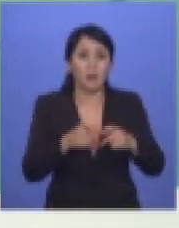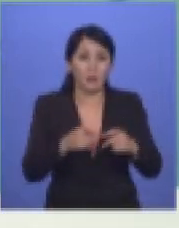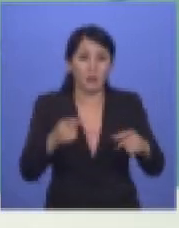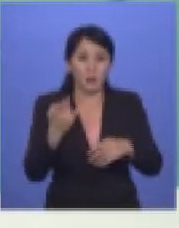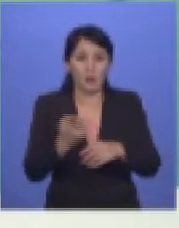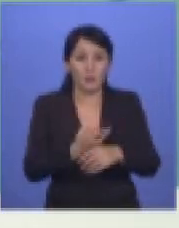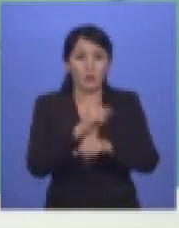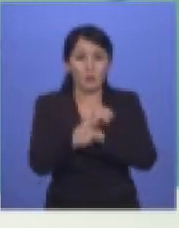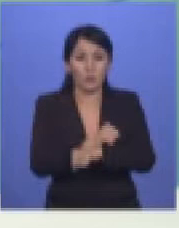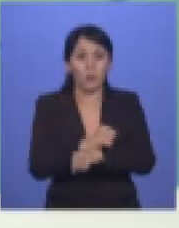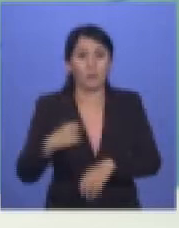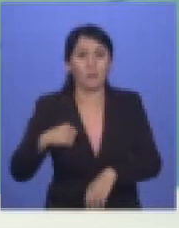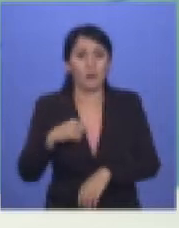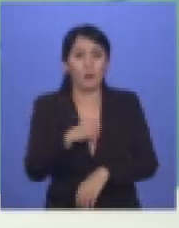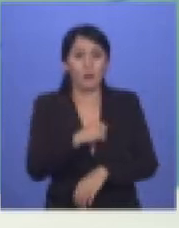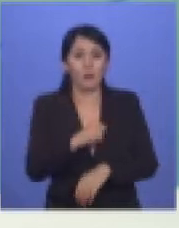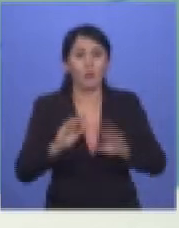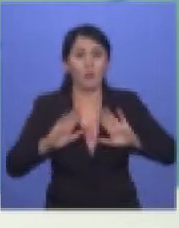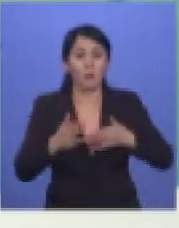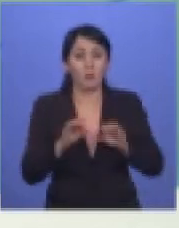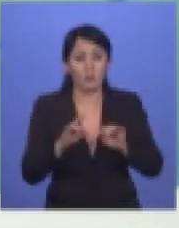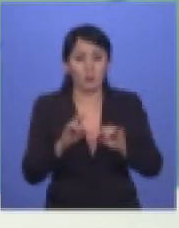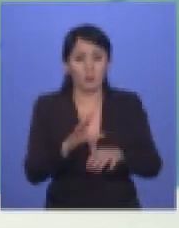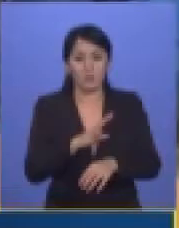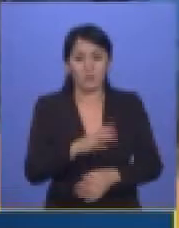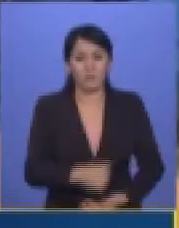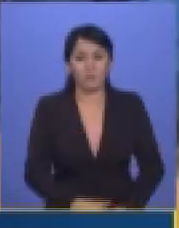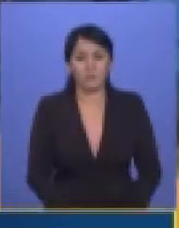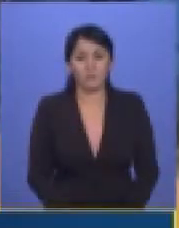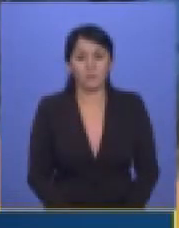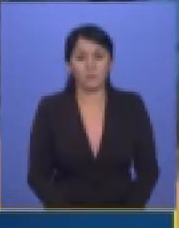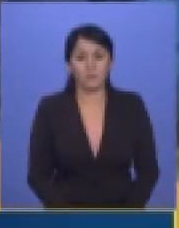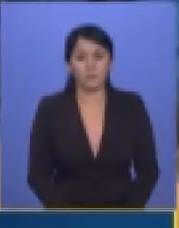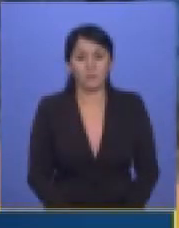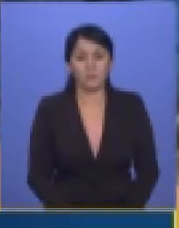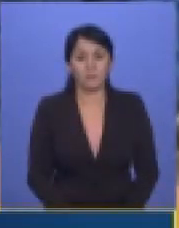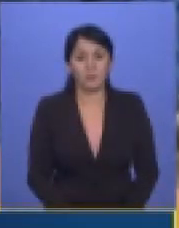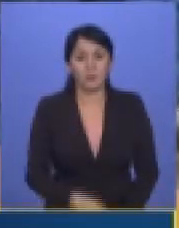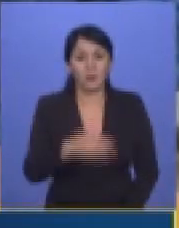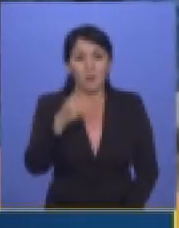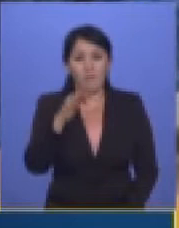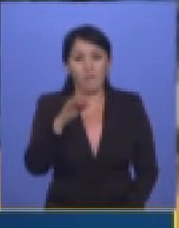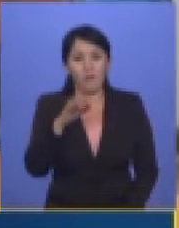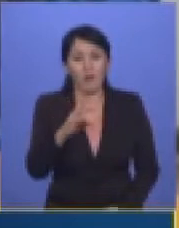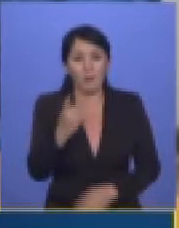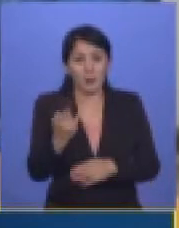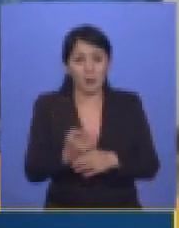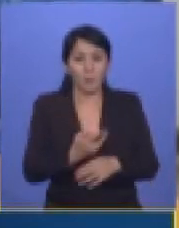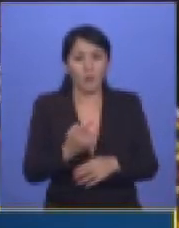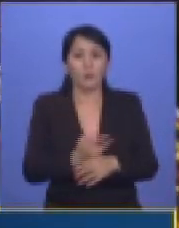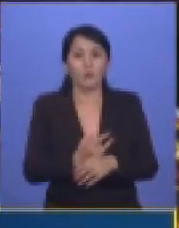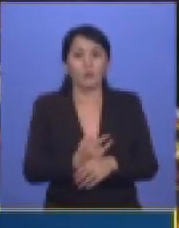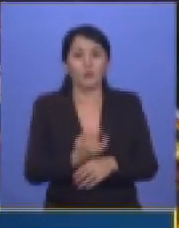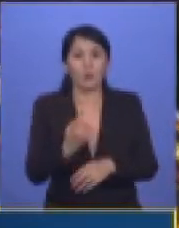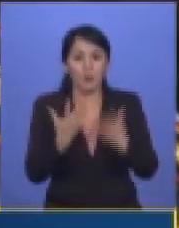адамдарды алаяқтардан сақтану үшін өзінің басынан өткен оқиғамен бөлісті. Юрий Фоминың алаяқтардың құрығына түспей тұрып бір